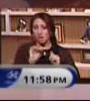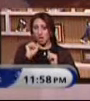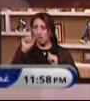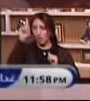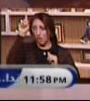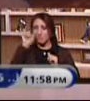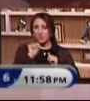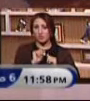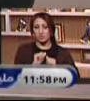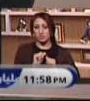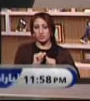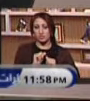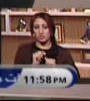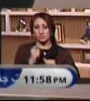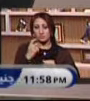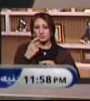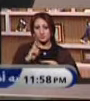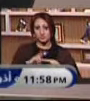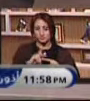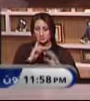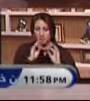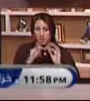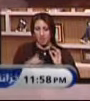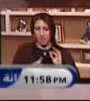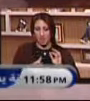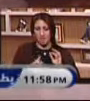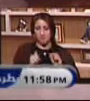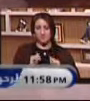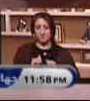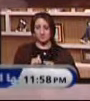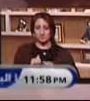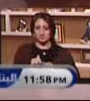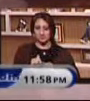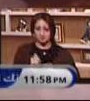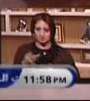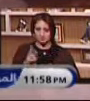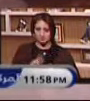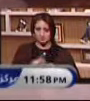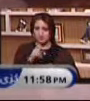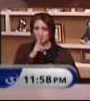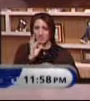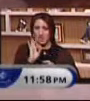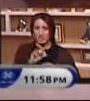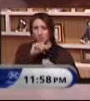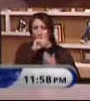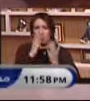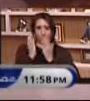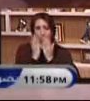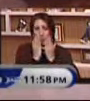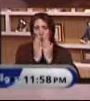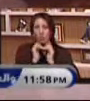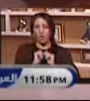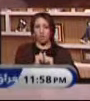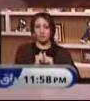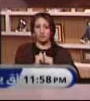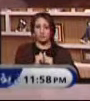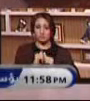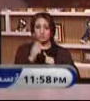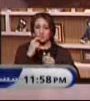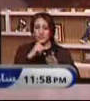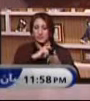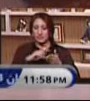مقتدر. الله يبقى دي تخصو قلبها ازاي بقى ان شاء الله. كيف يخصو قلبها؟ صحيح. هذا القصص